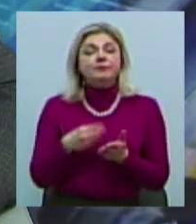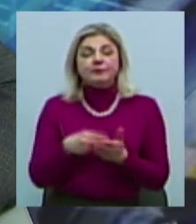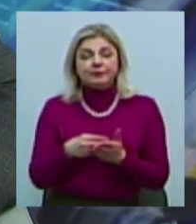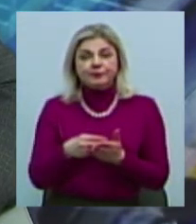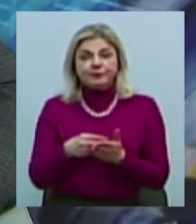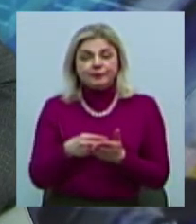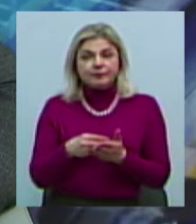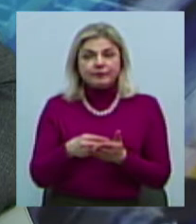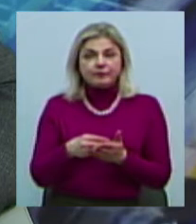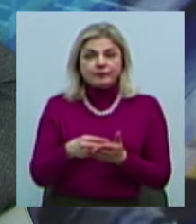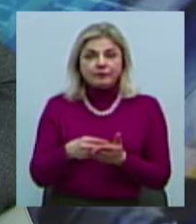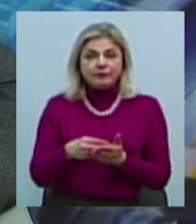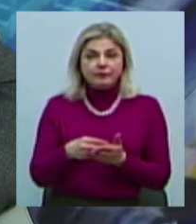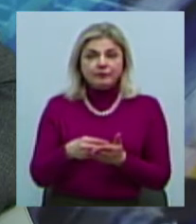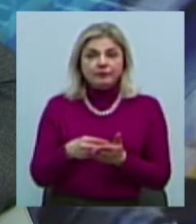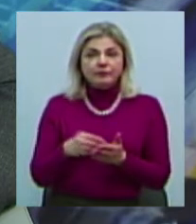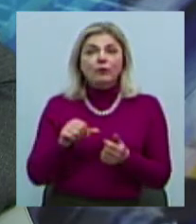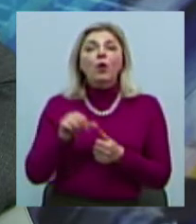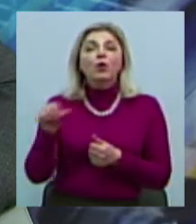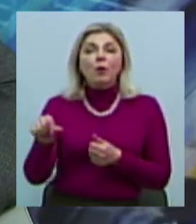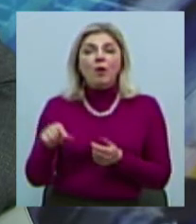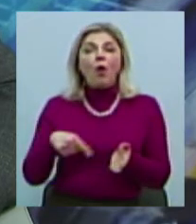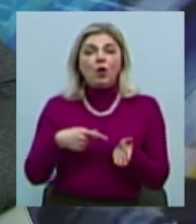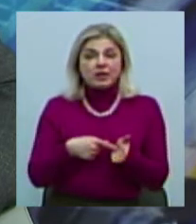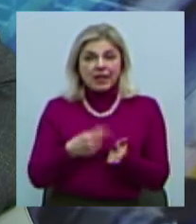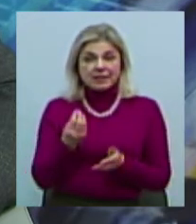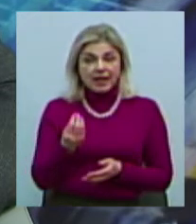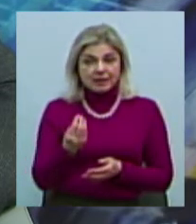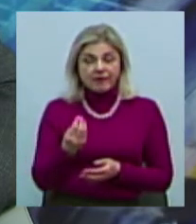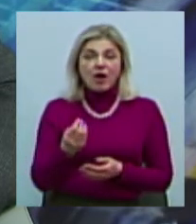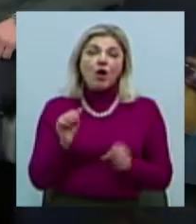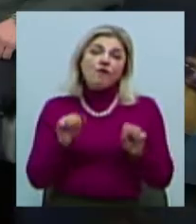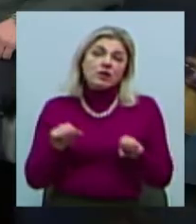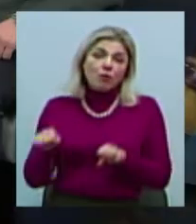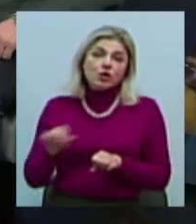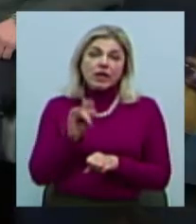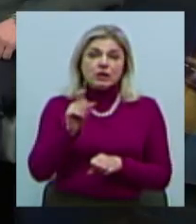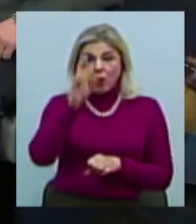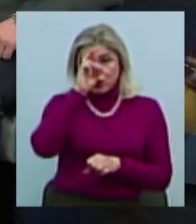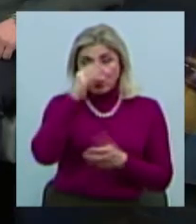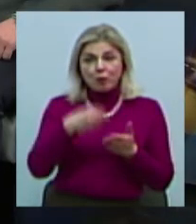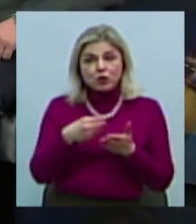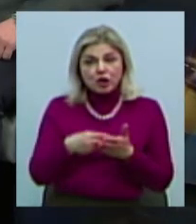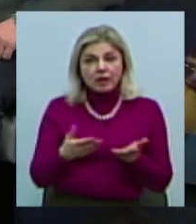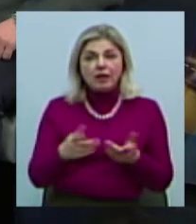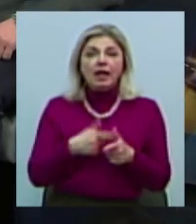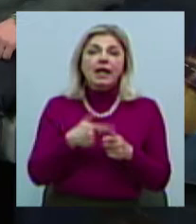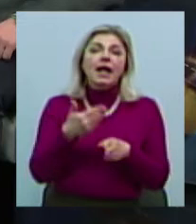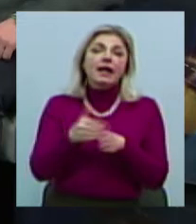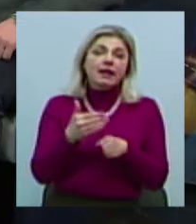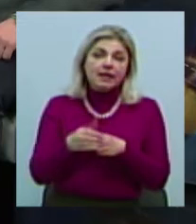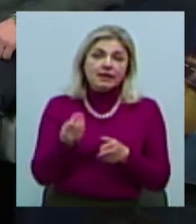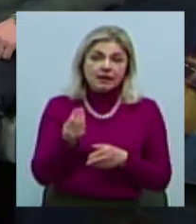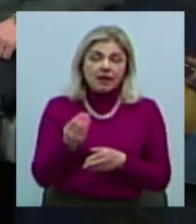бюджетные, это кроме городских средств. Возможно, это из государственного бюджета средства, возможно, это будут кредитные какие-то